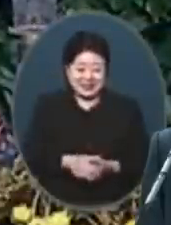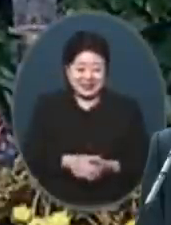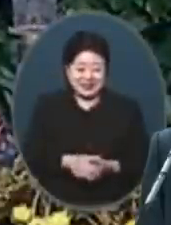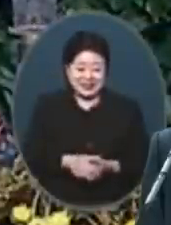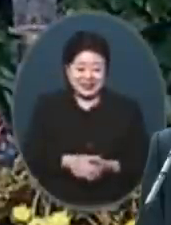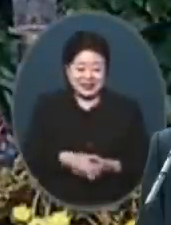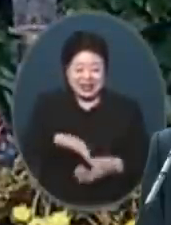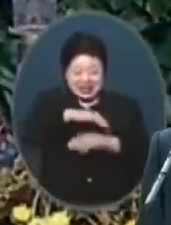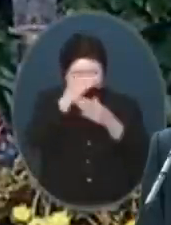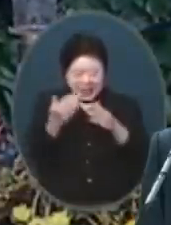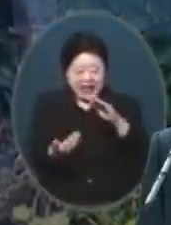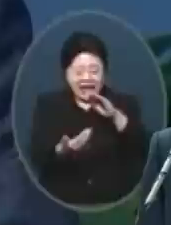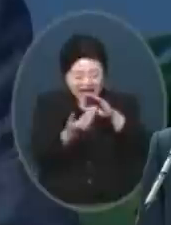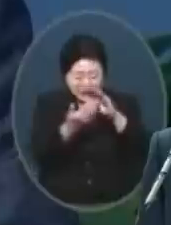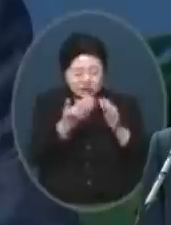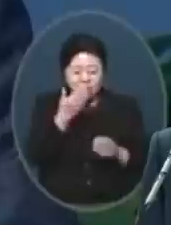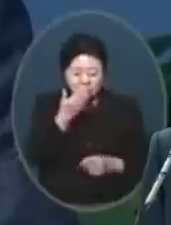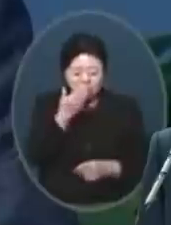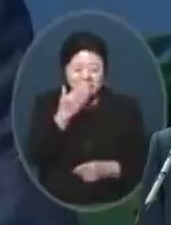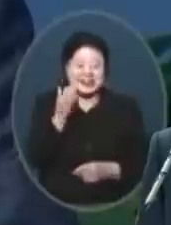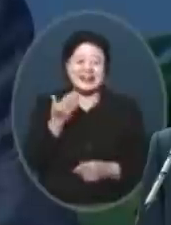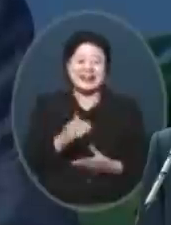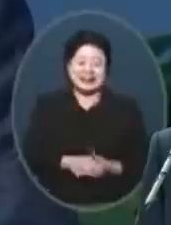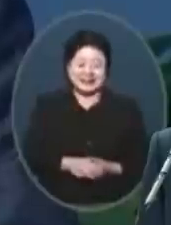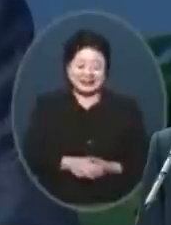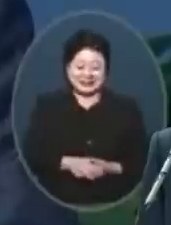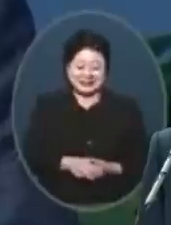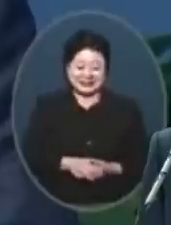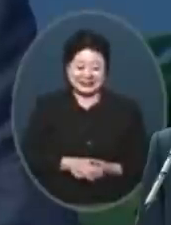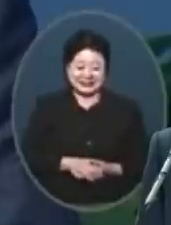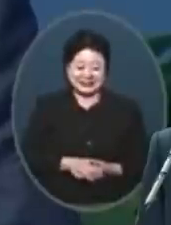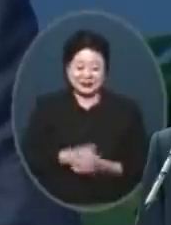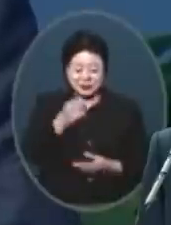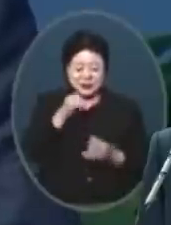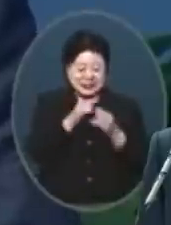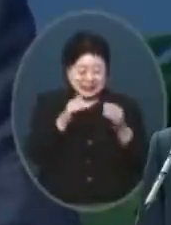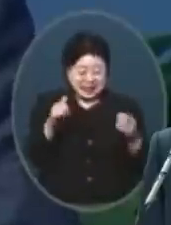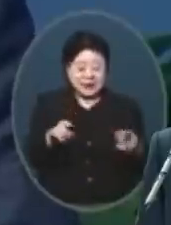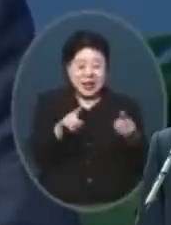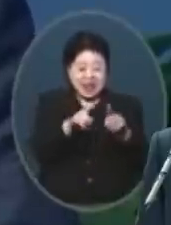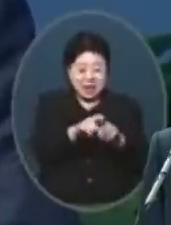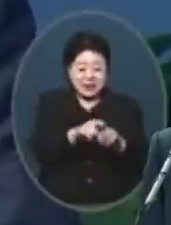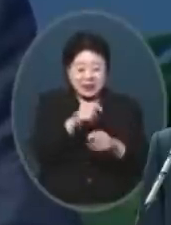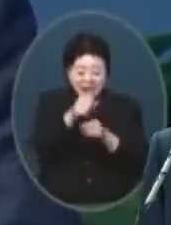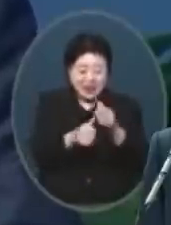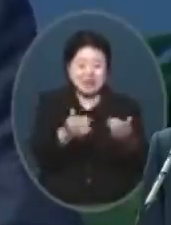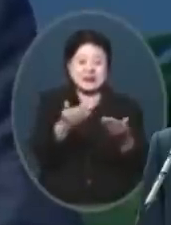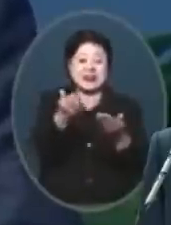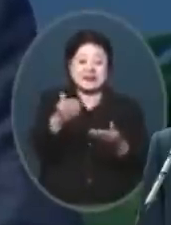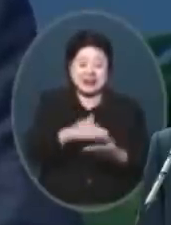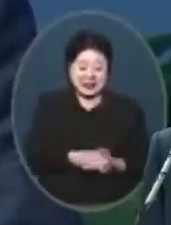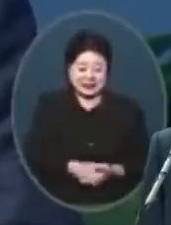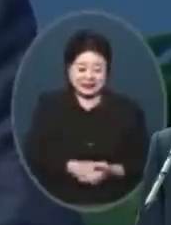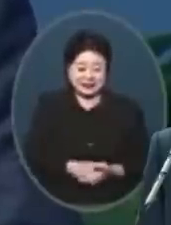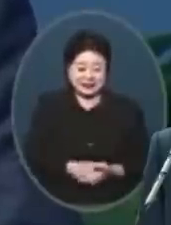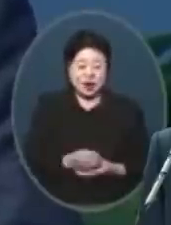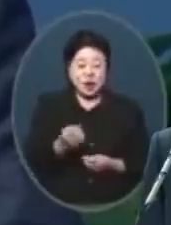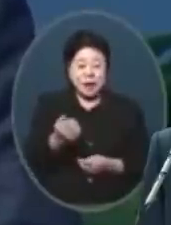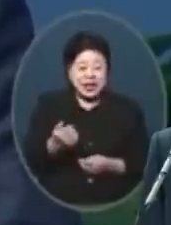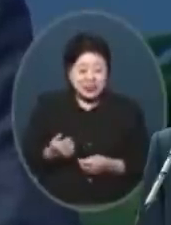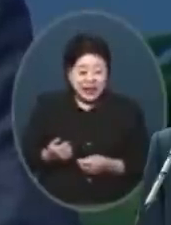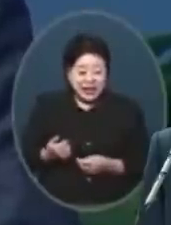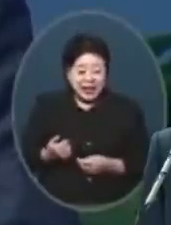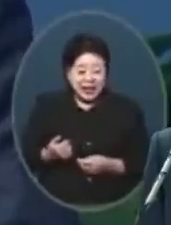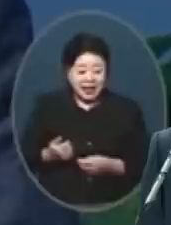꿈을 꾸니까 하나님은 꿈꾸는 사람과 같이 일하시는 것입니다. 얼마 전까지만